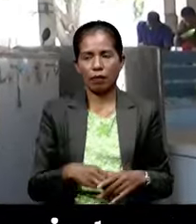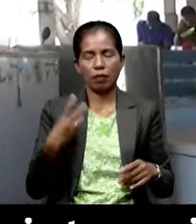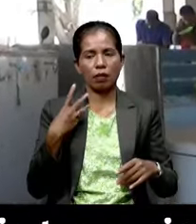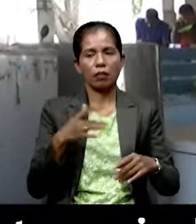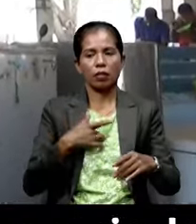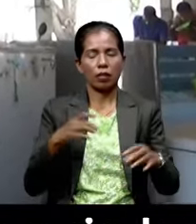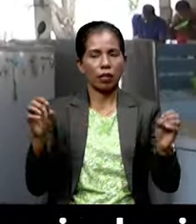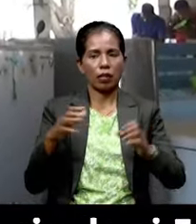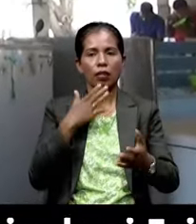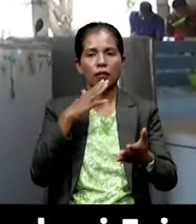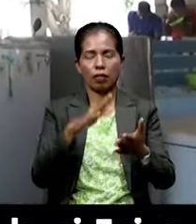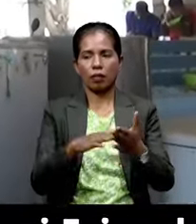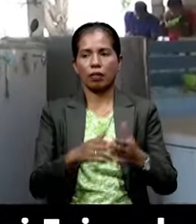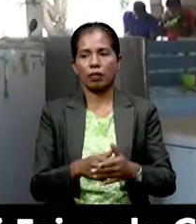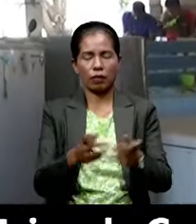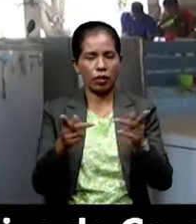ni la bun